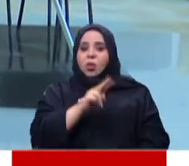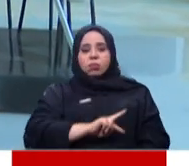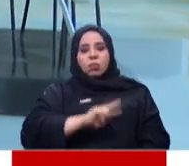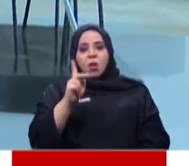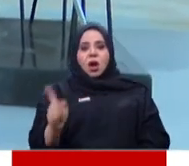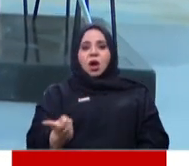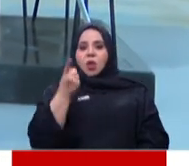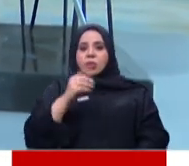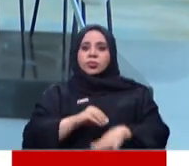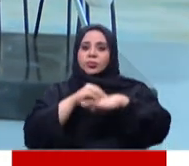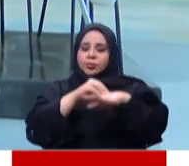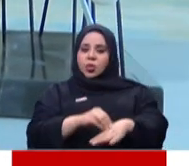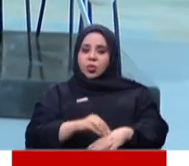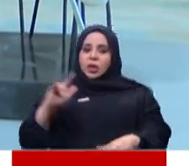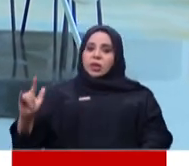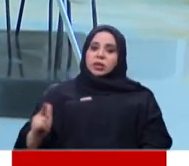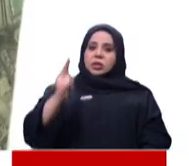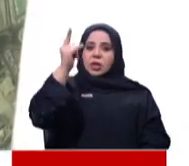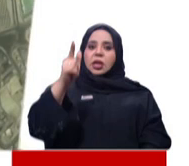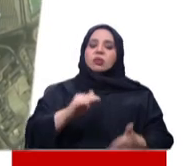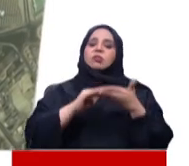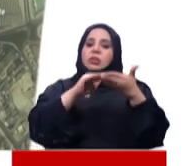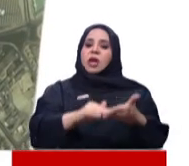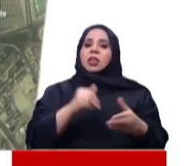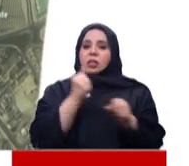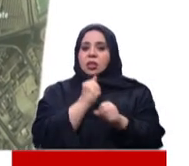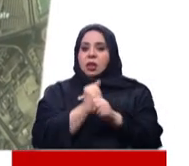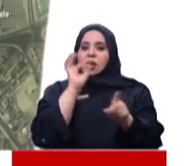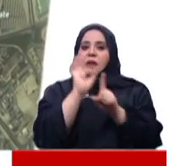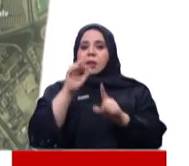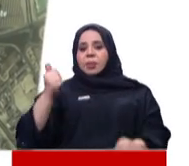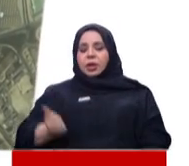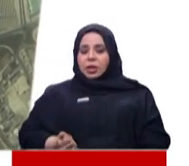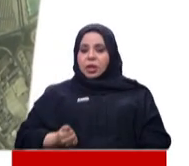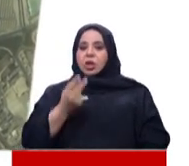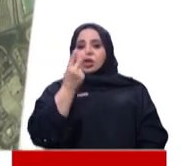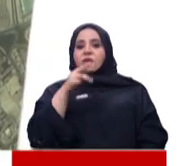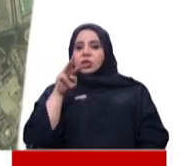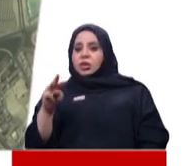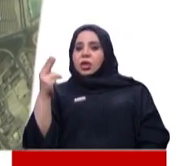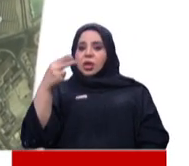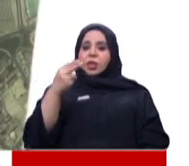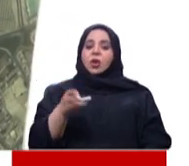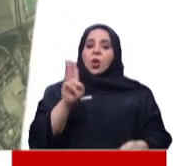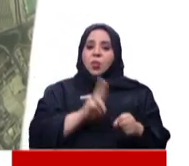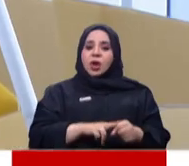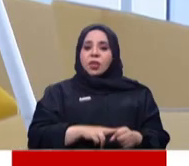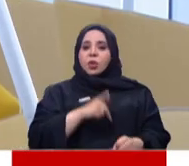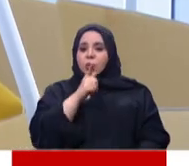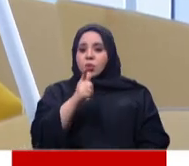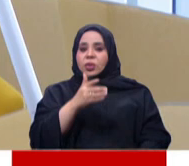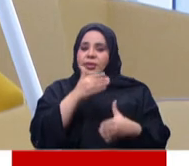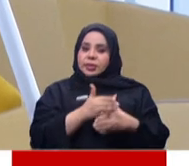من قفزات في قطاع النقل الجوي يسهم في تحقيق رؤية البحرين الاقتصادية 2030 الرامية إلى